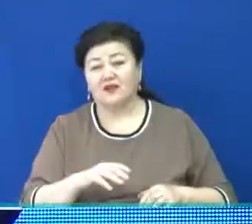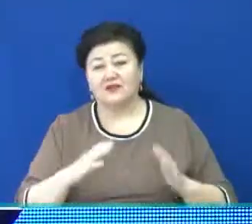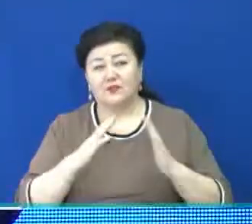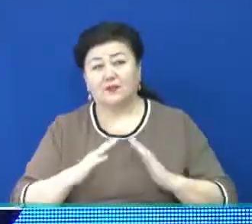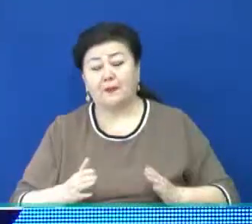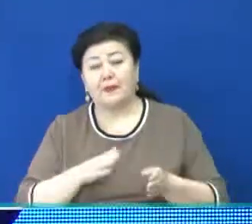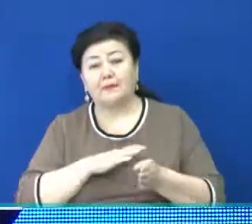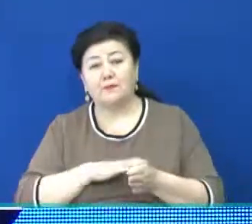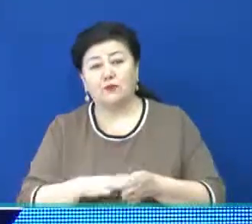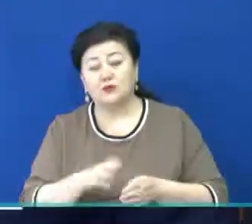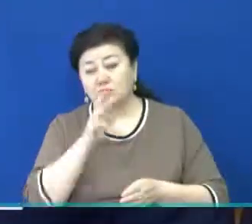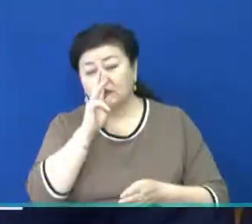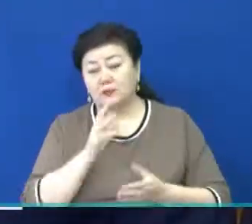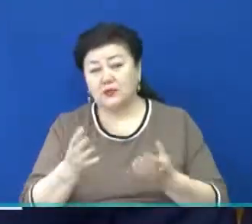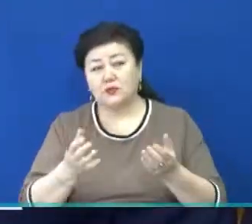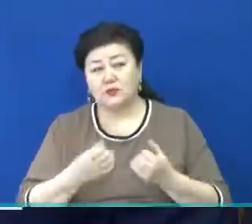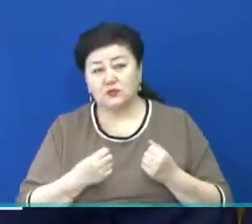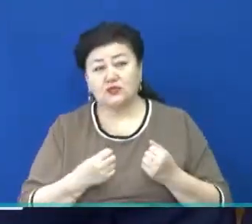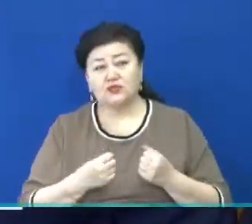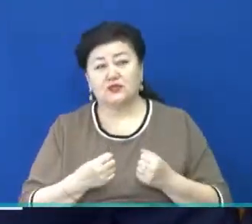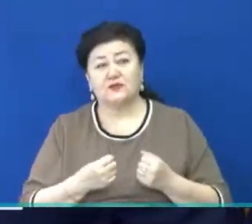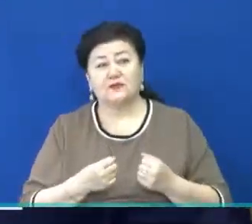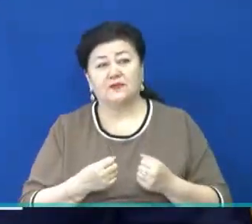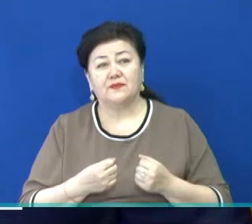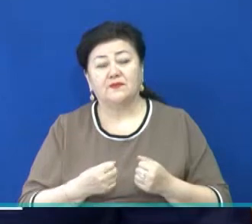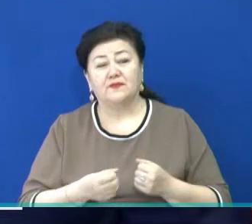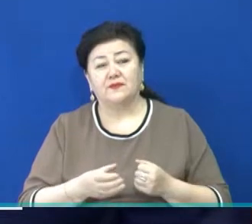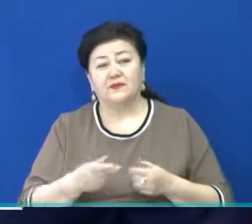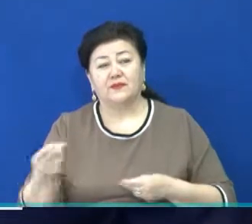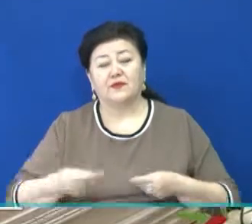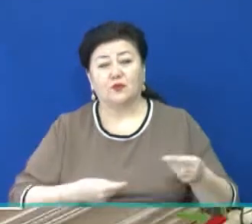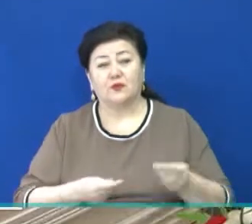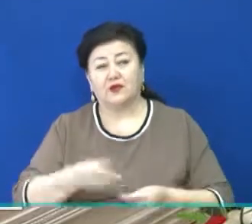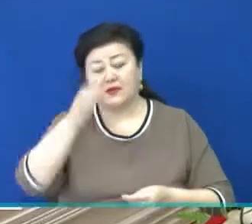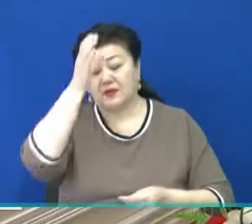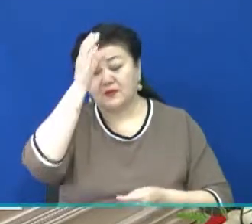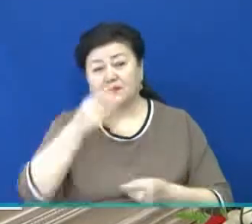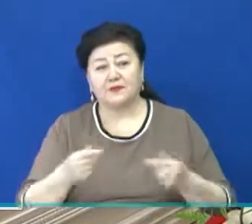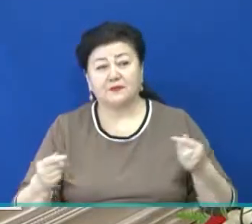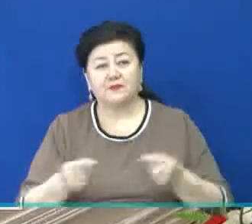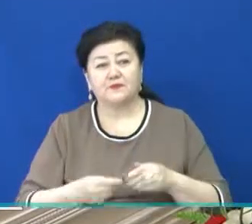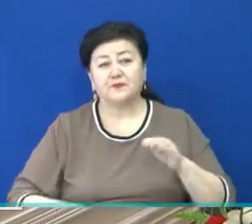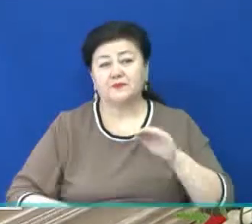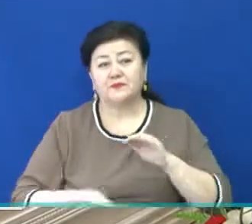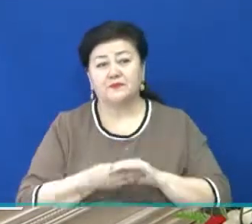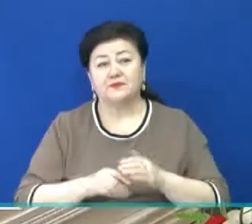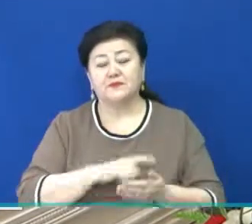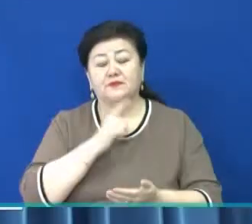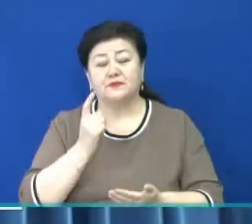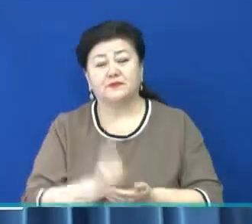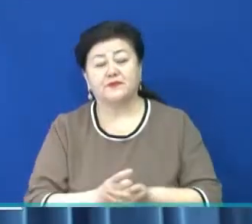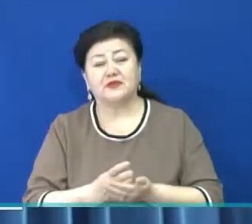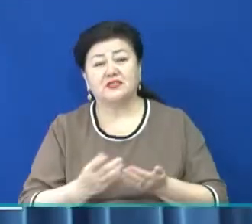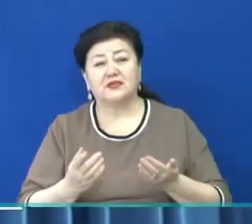толық мөлшерлеме бойынша жалақы алған. Бұл ретте облыстық білім басқармасының басшысы сыбайлас жемқорлық әрекетінің алдын алу үшін атқарылып